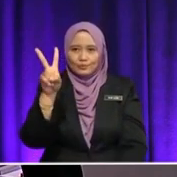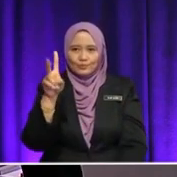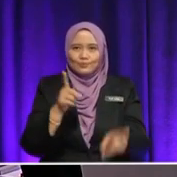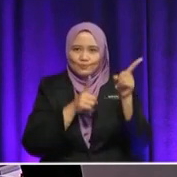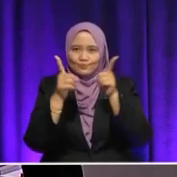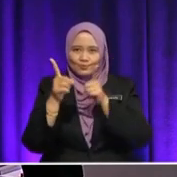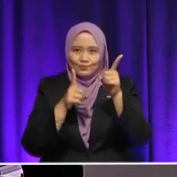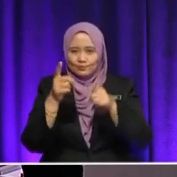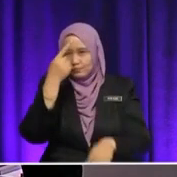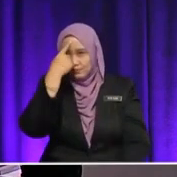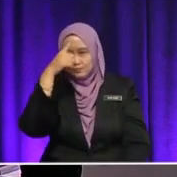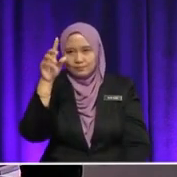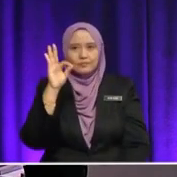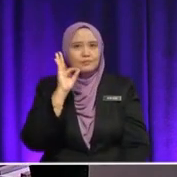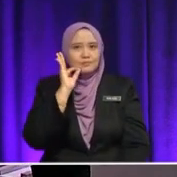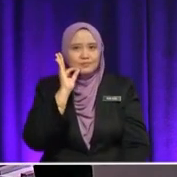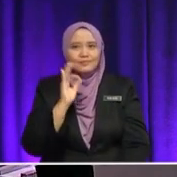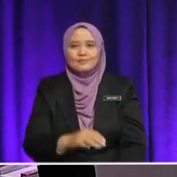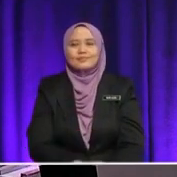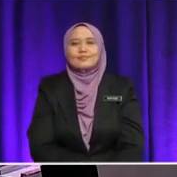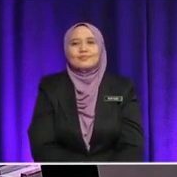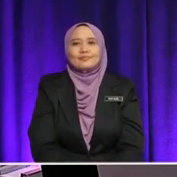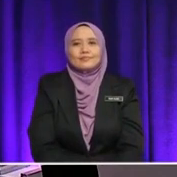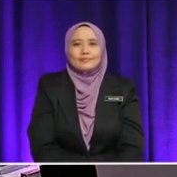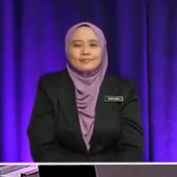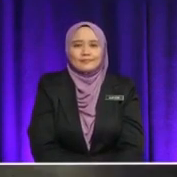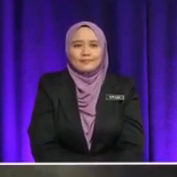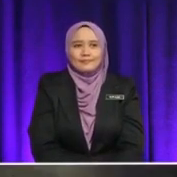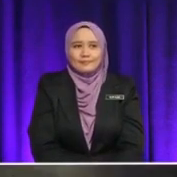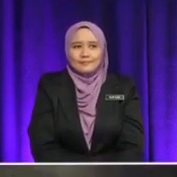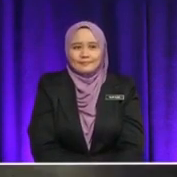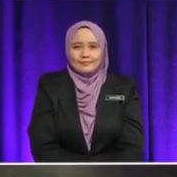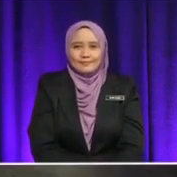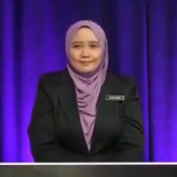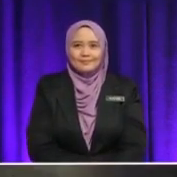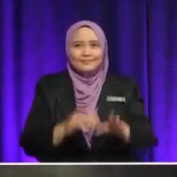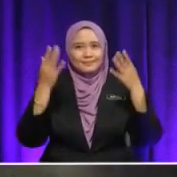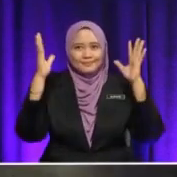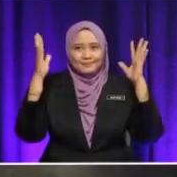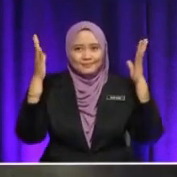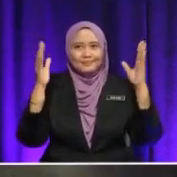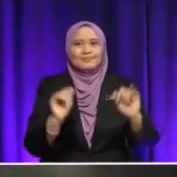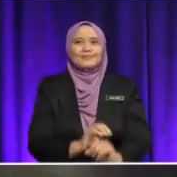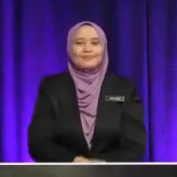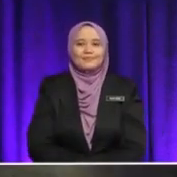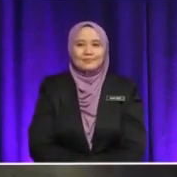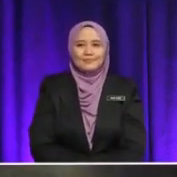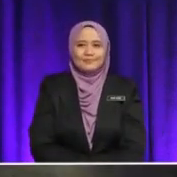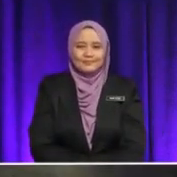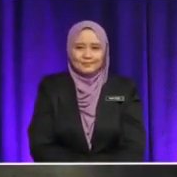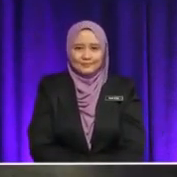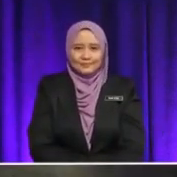Hah iritasi diberikan kepada kawan-kawannya lain W hanya oke dua